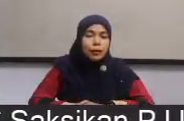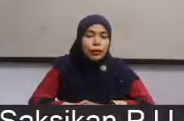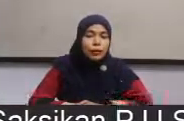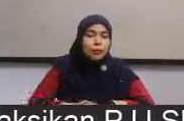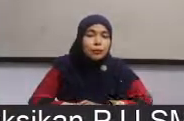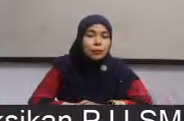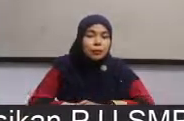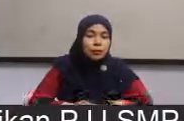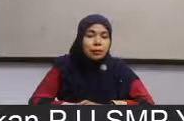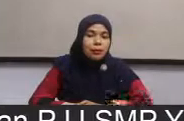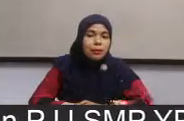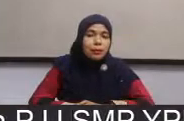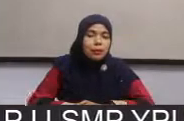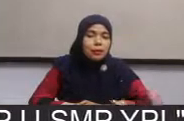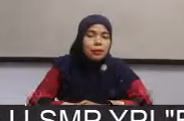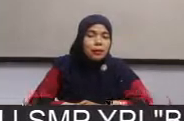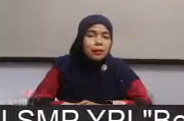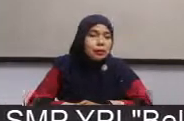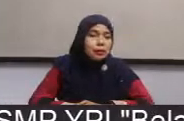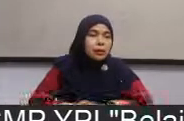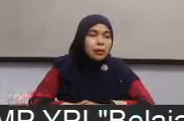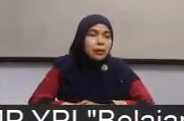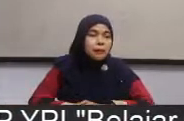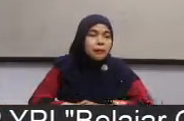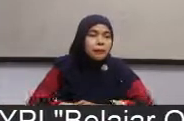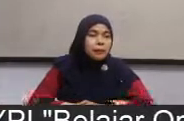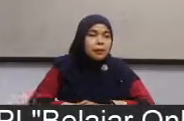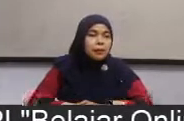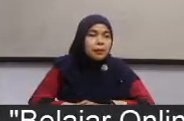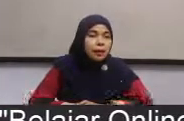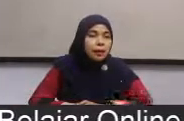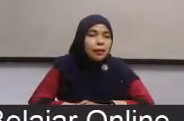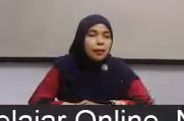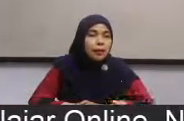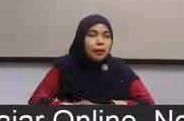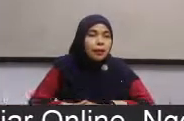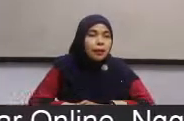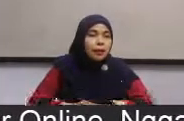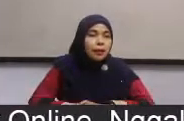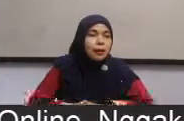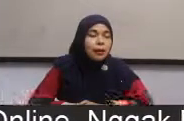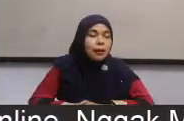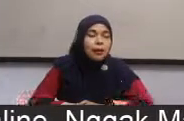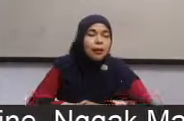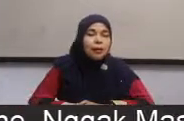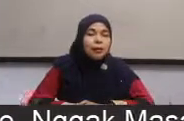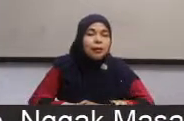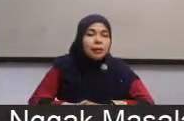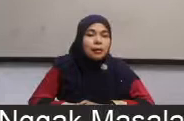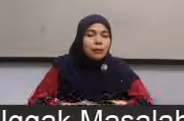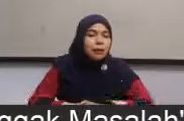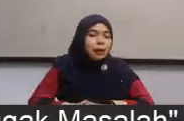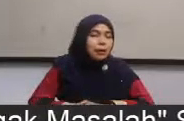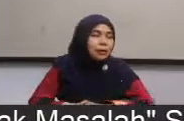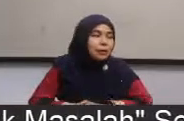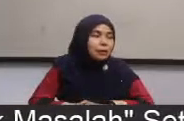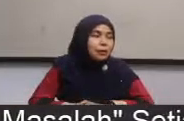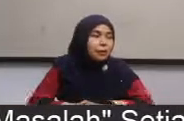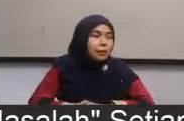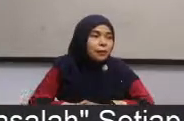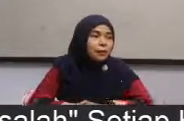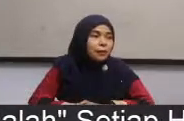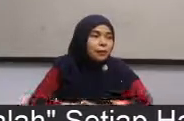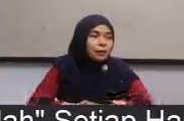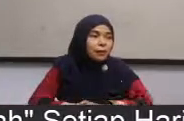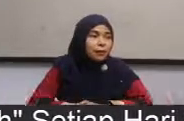semangat nasionalisme tadi menanamkan sikap cinta terhadap tanah air mengamalkan